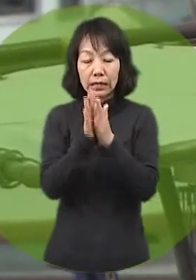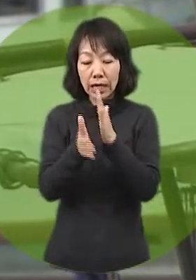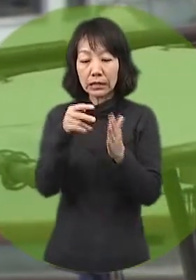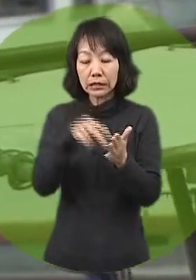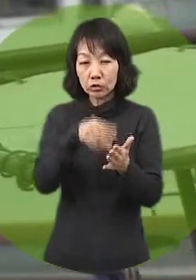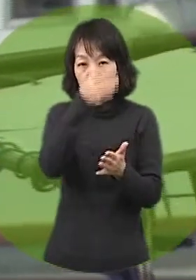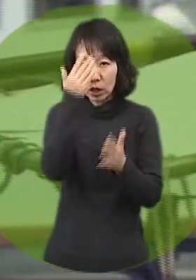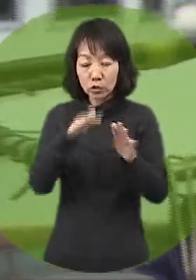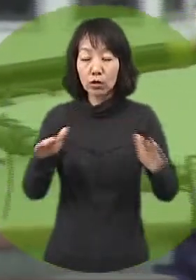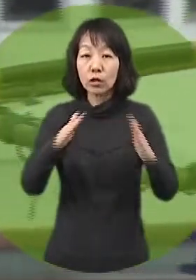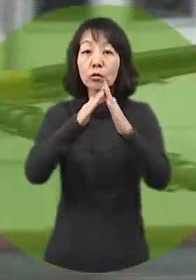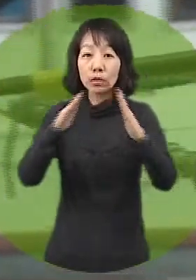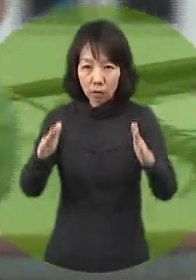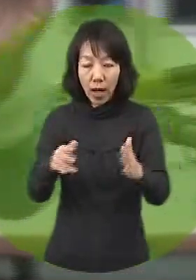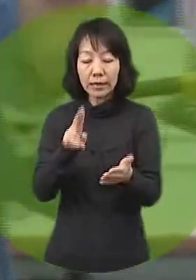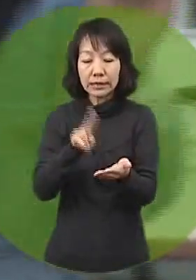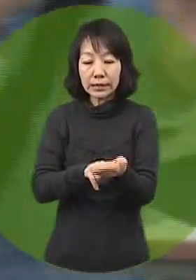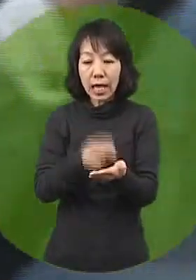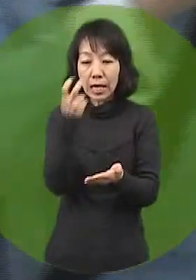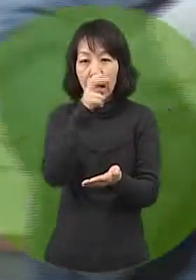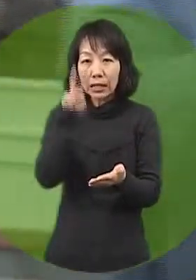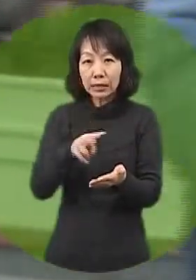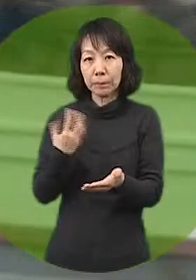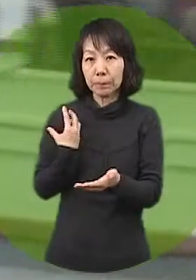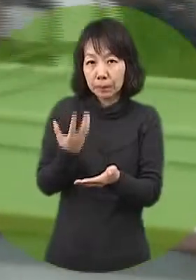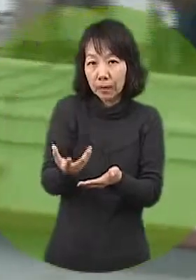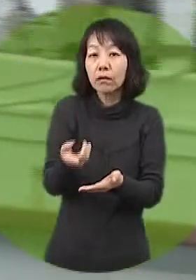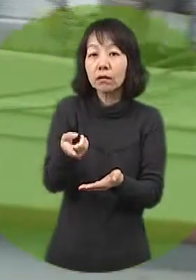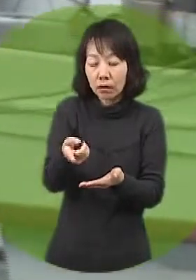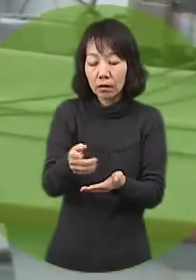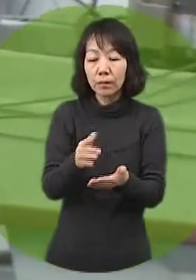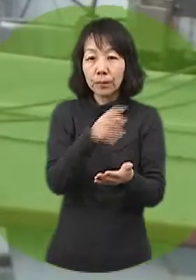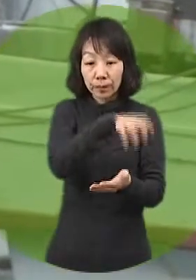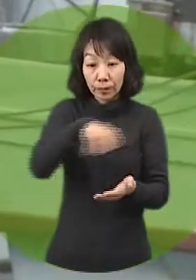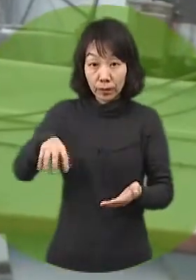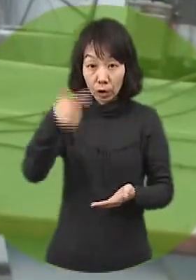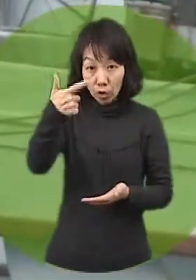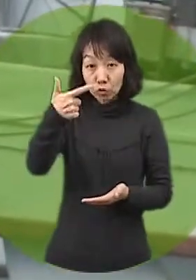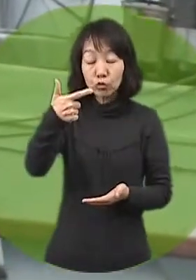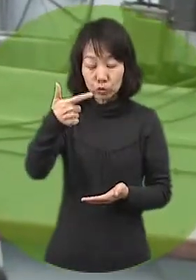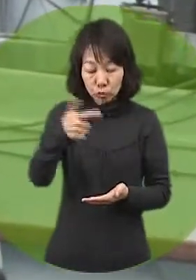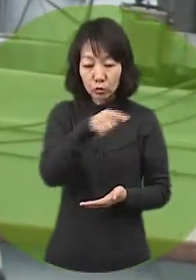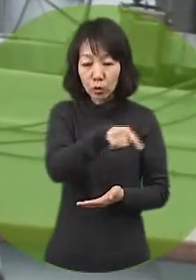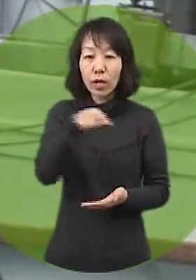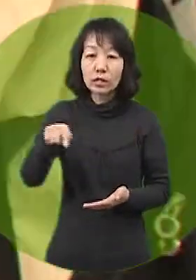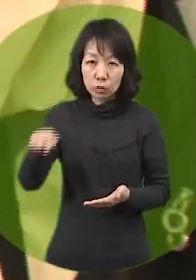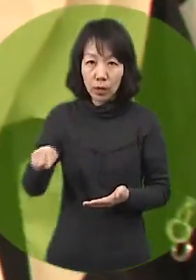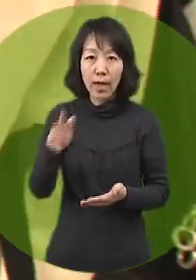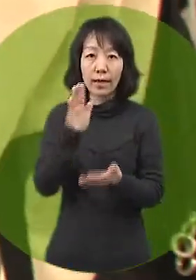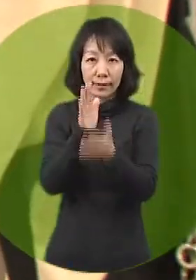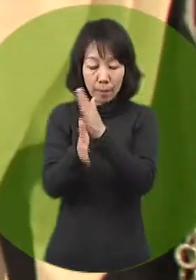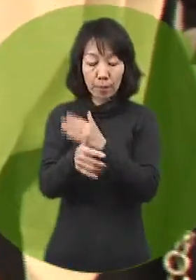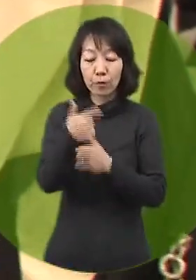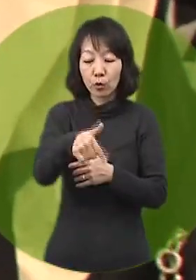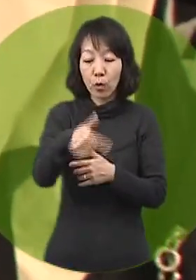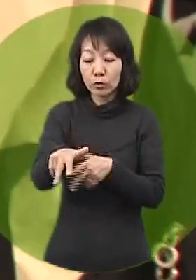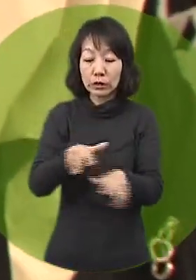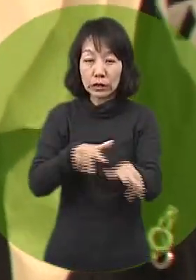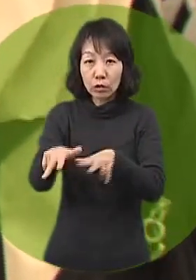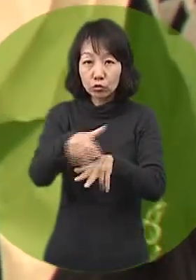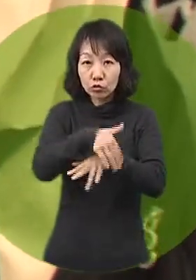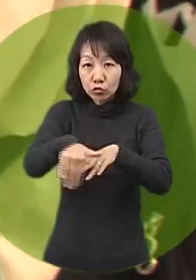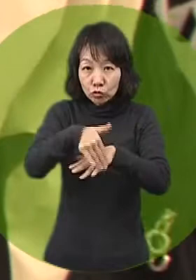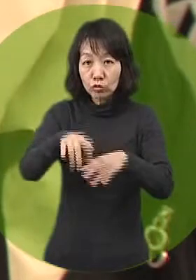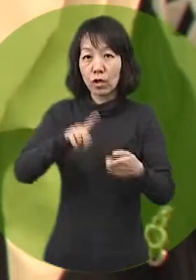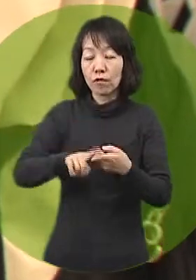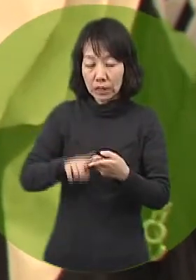定管理者が運営しています。県内6カ所の青少年の家がそれぞれに県の教育施策に基づいた主